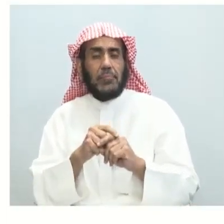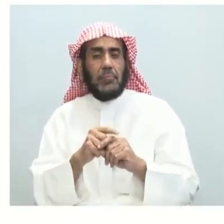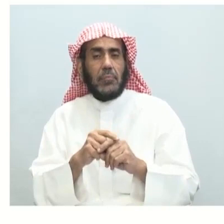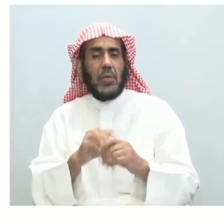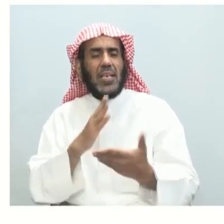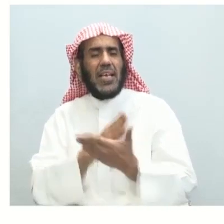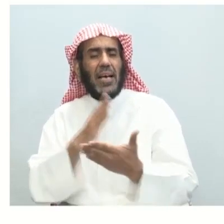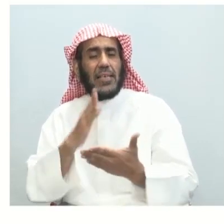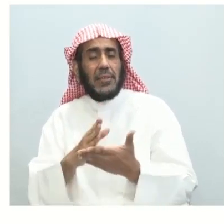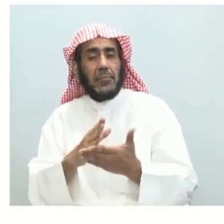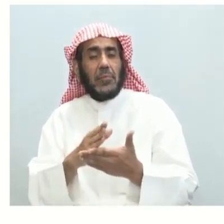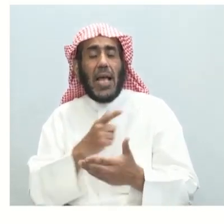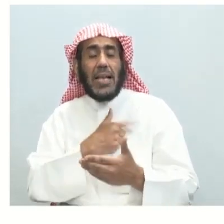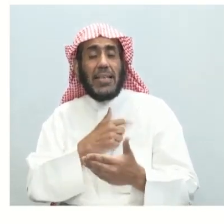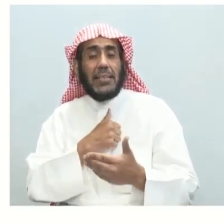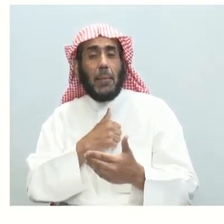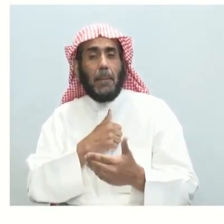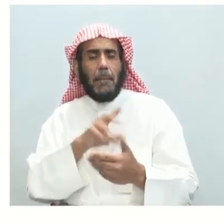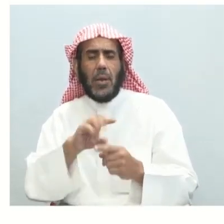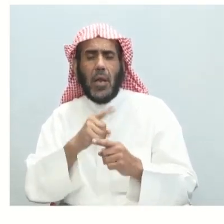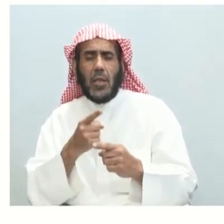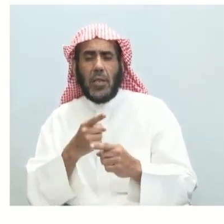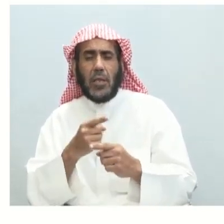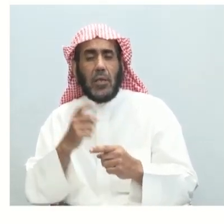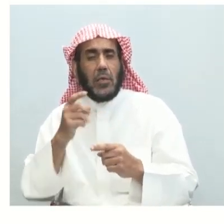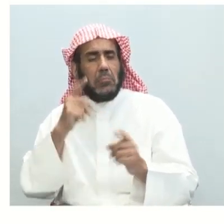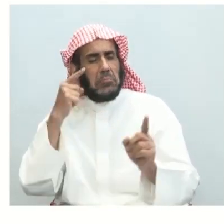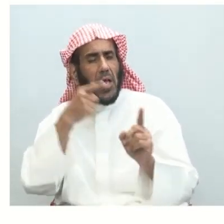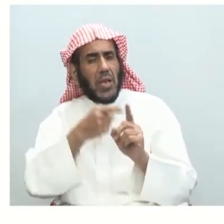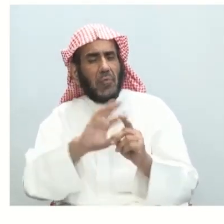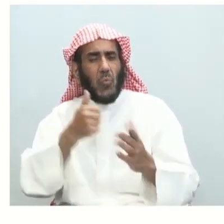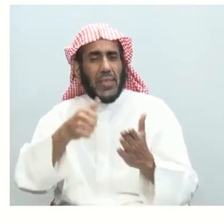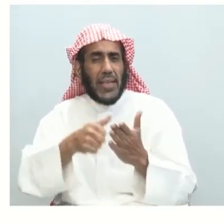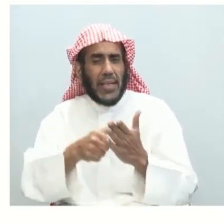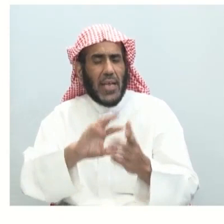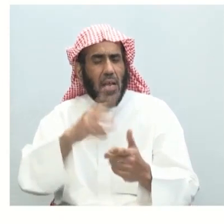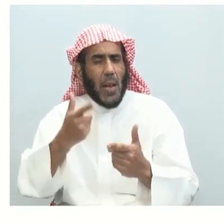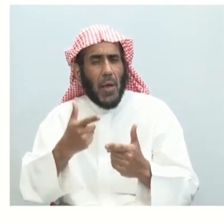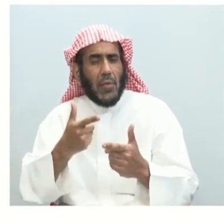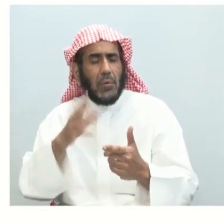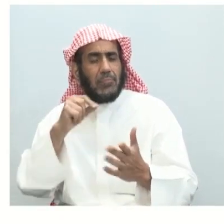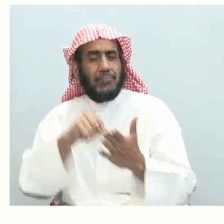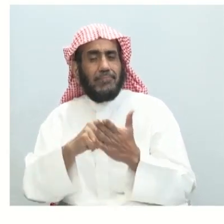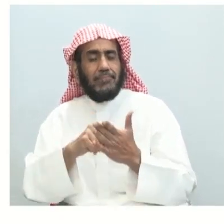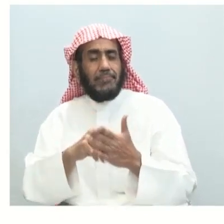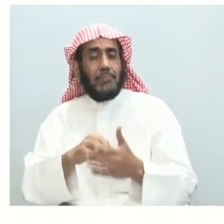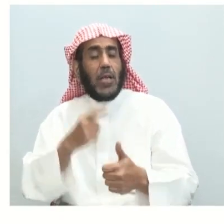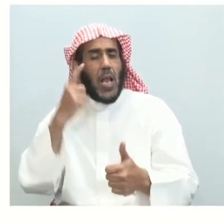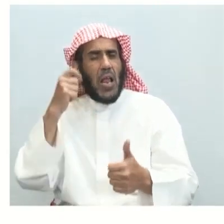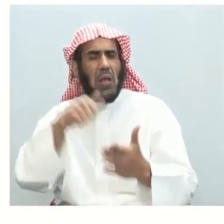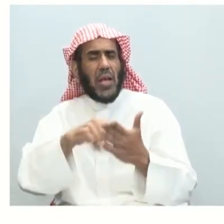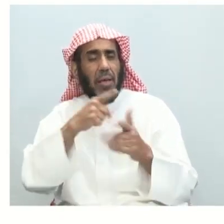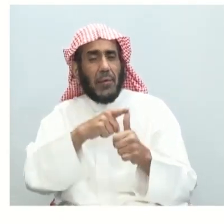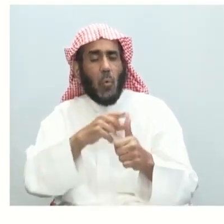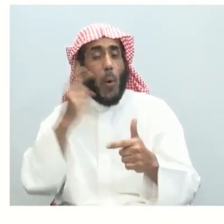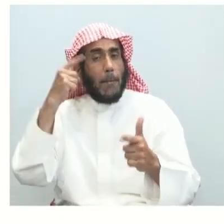ينقسم الاسم من حيث التعريف والتنكير الى ماذا الى نكره